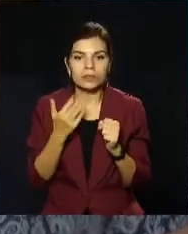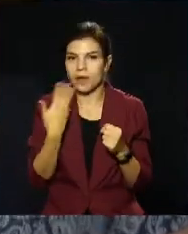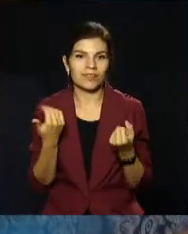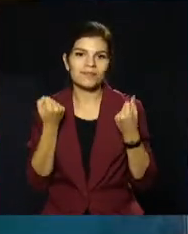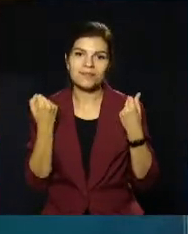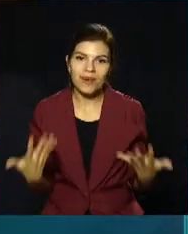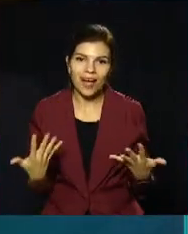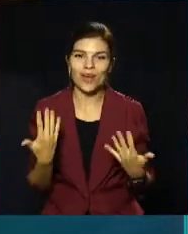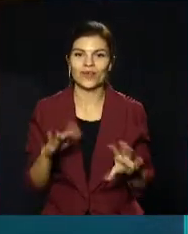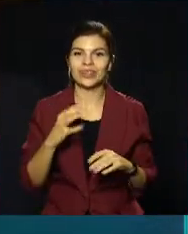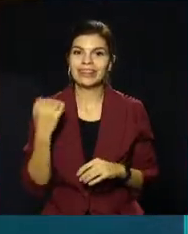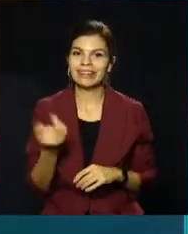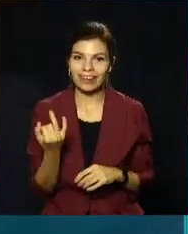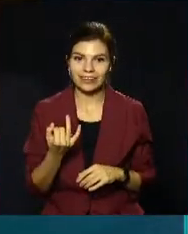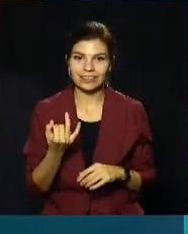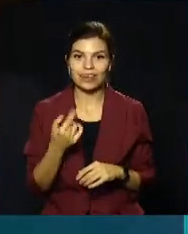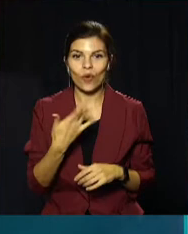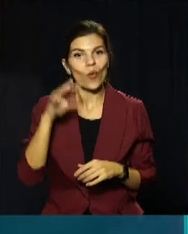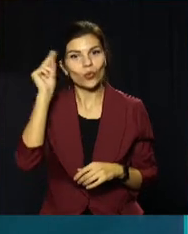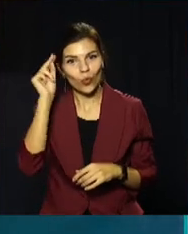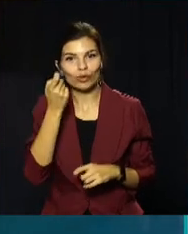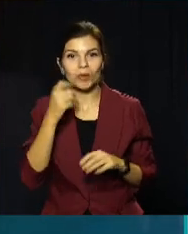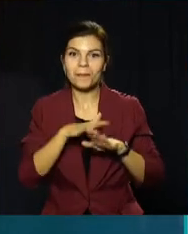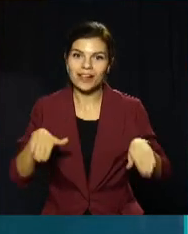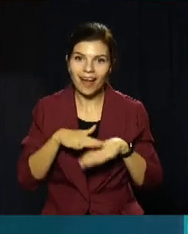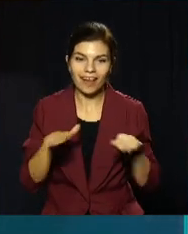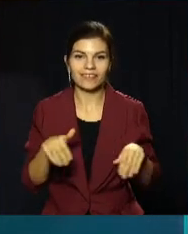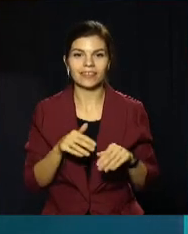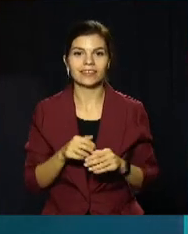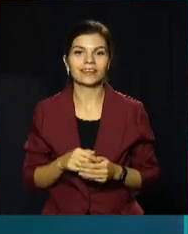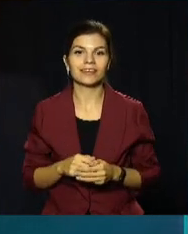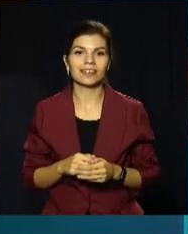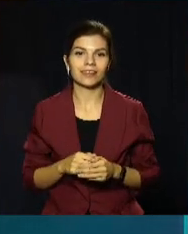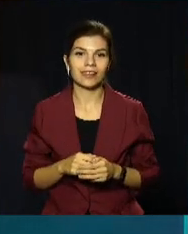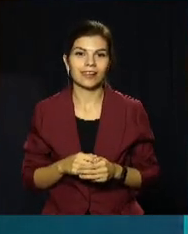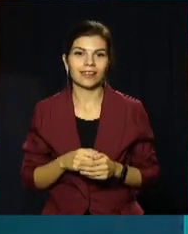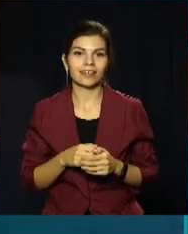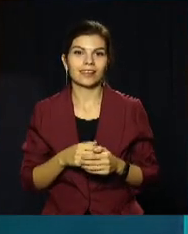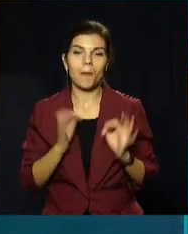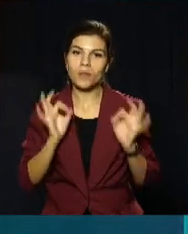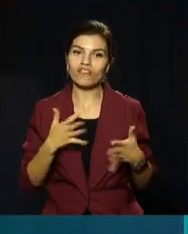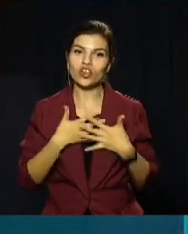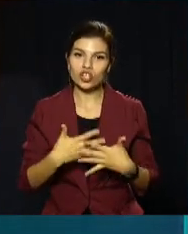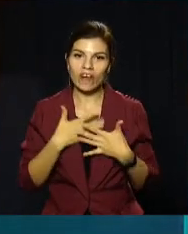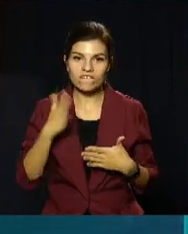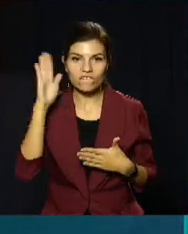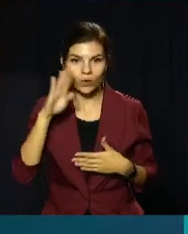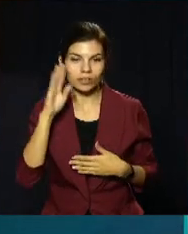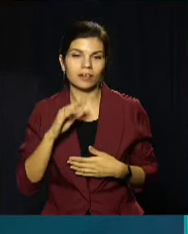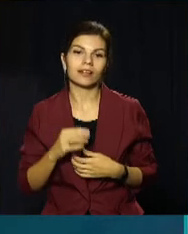більш цікаво. Навчився трохи плавати, правильно дихати в воді.